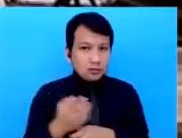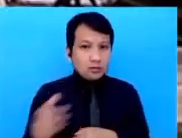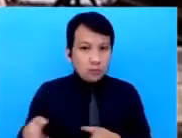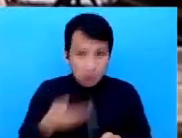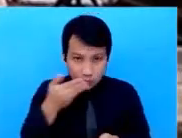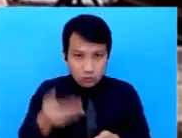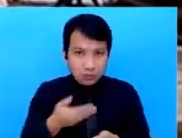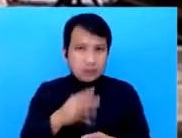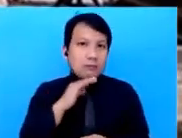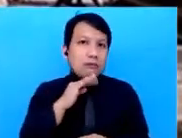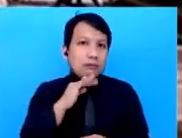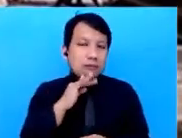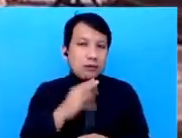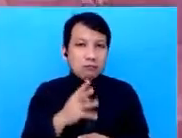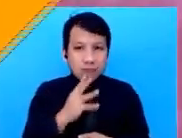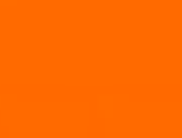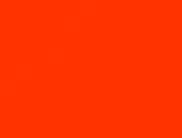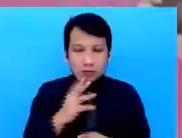maruming tubig.